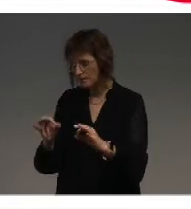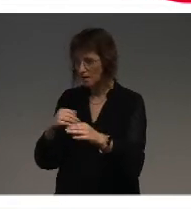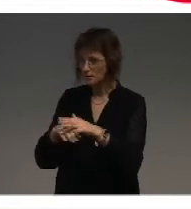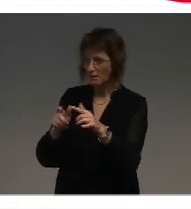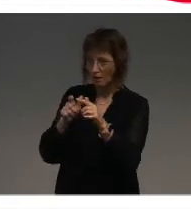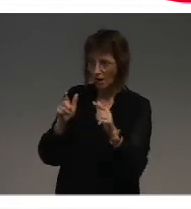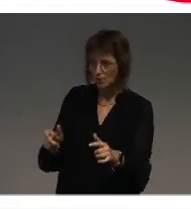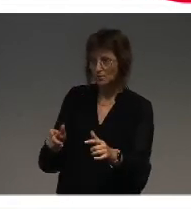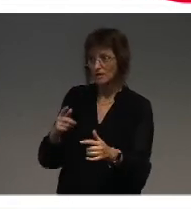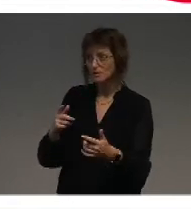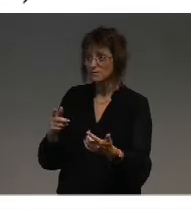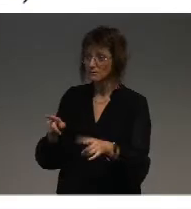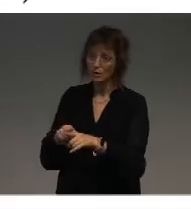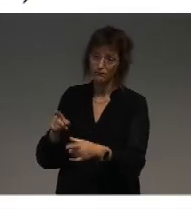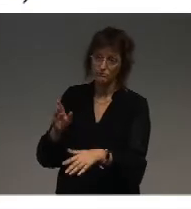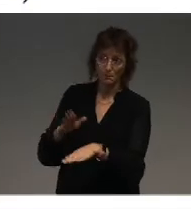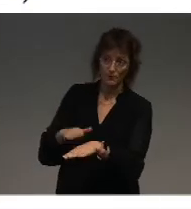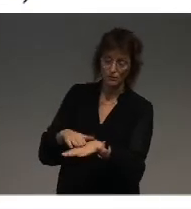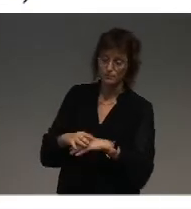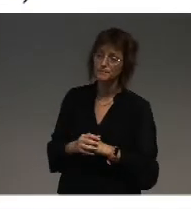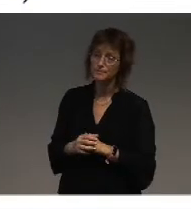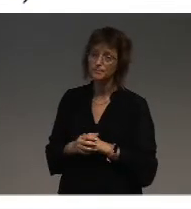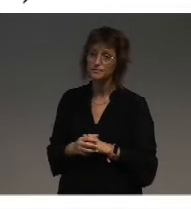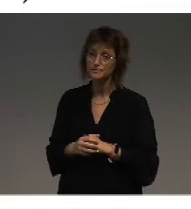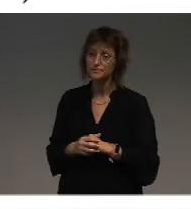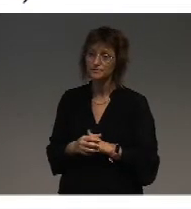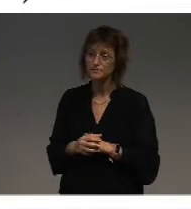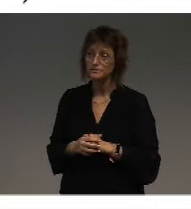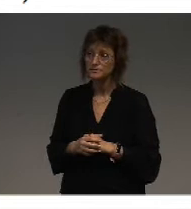des fins de prévention. Et on s'est donc,